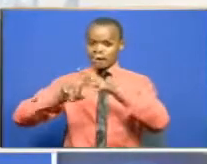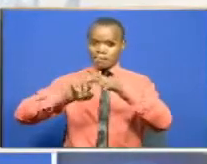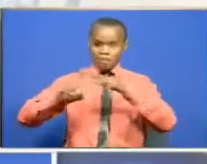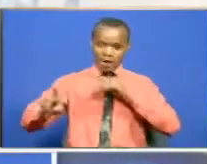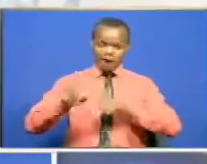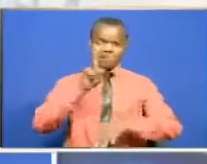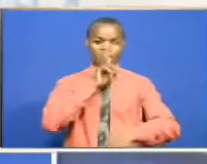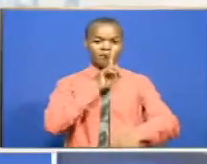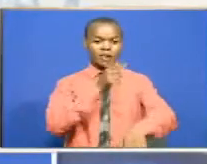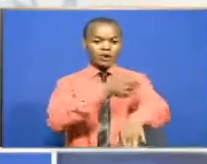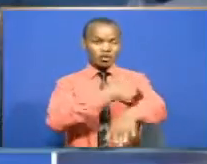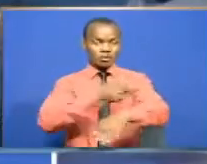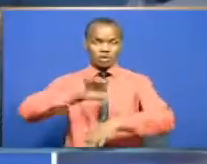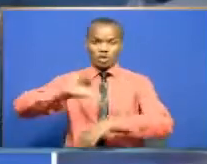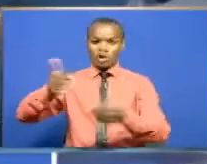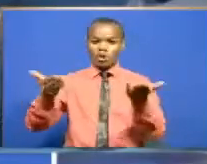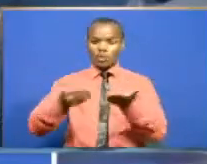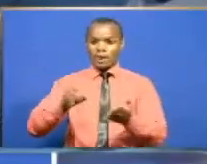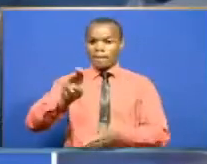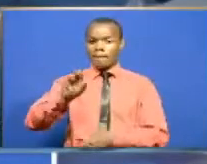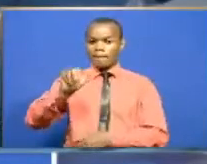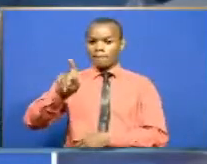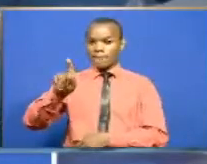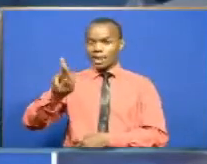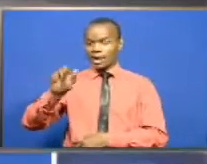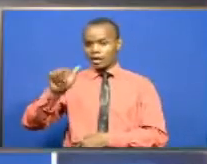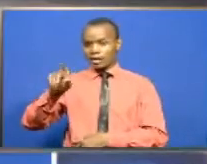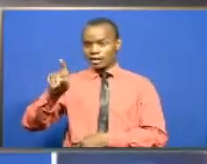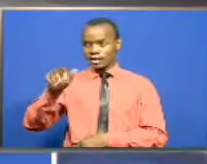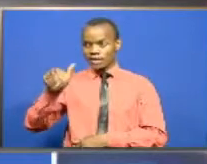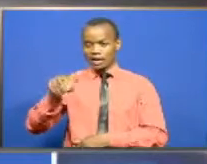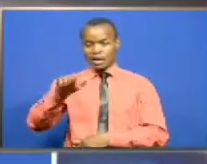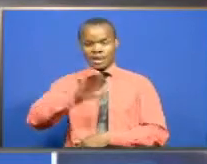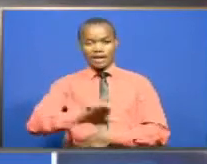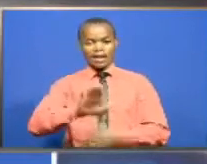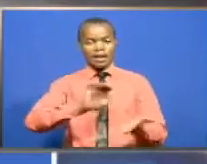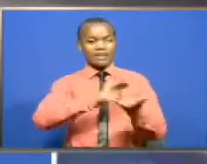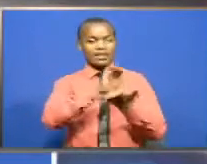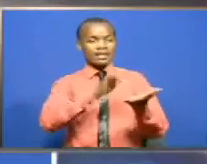hospitali ya kaunti ndogo ya Makalda, ambayo ni kituo cha kutengea waathiriwa wa